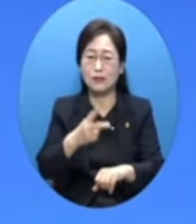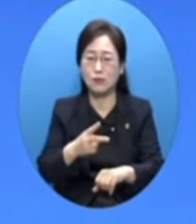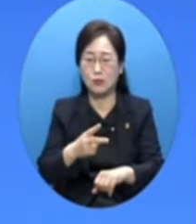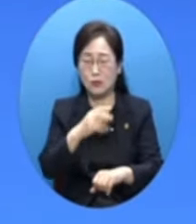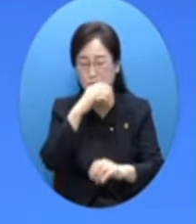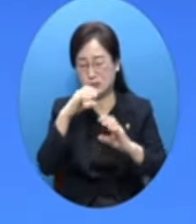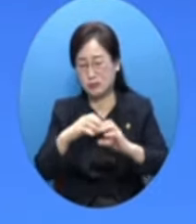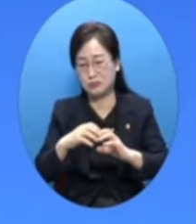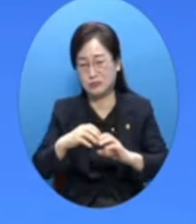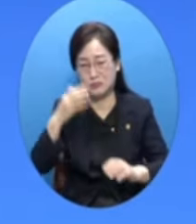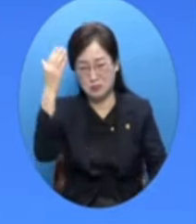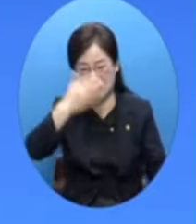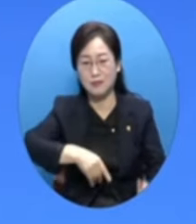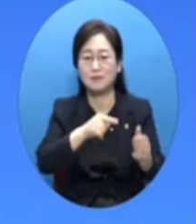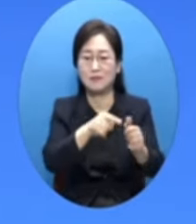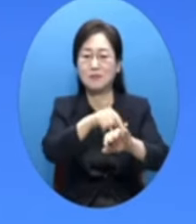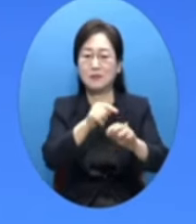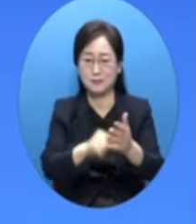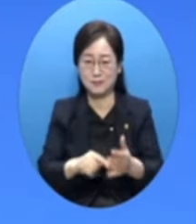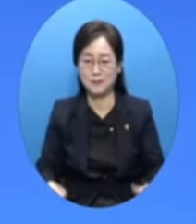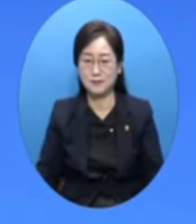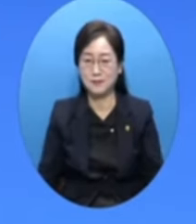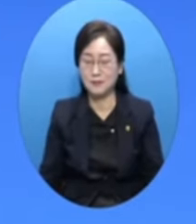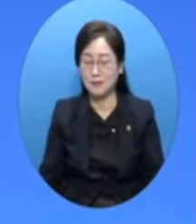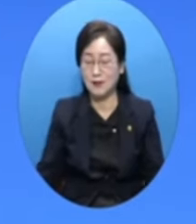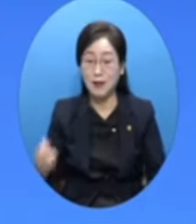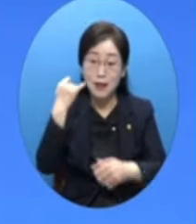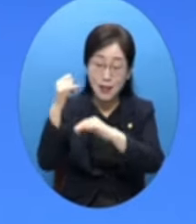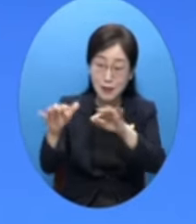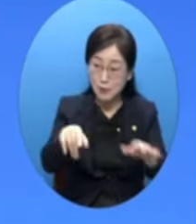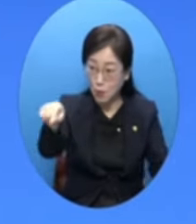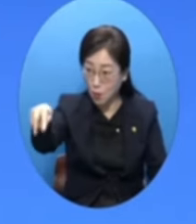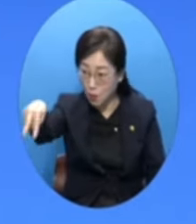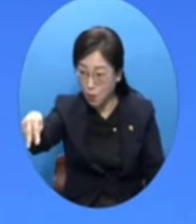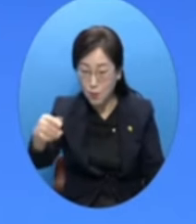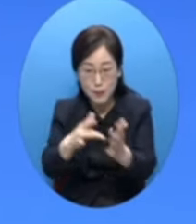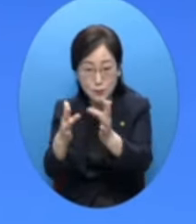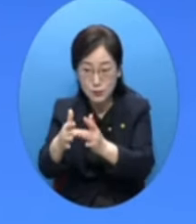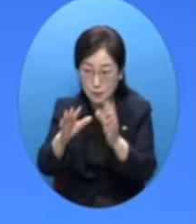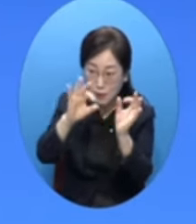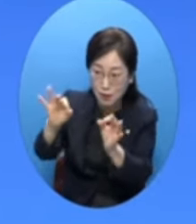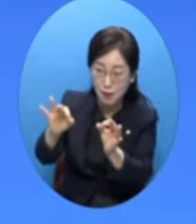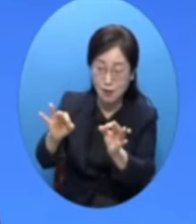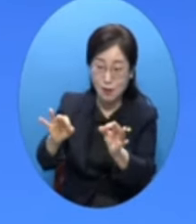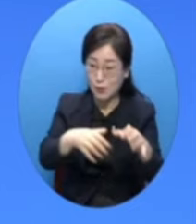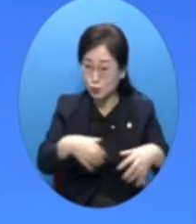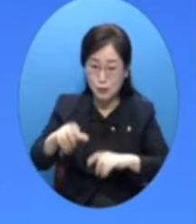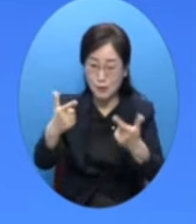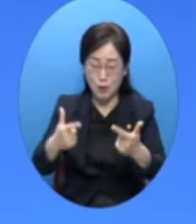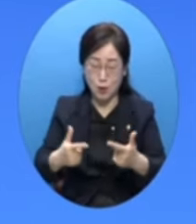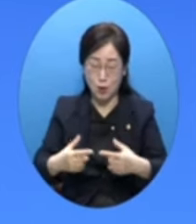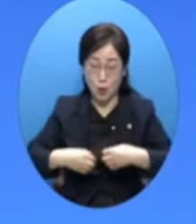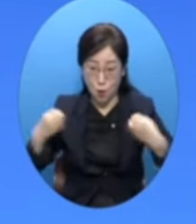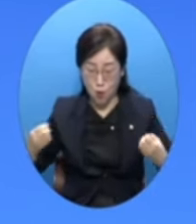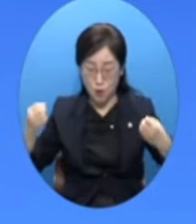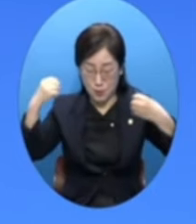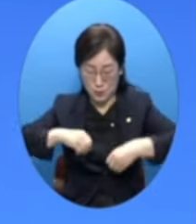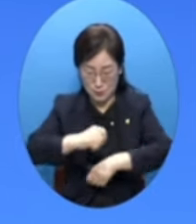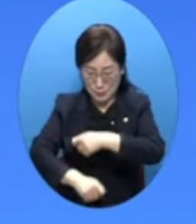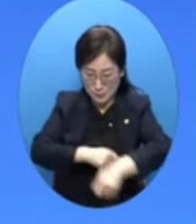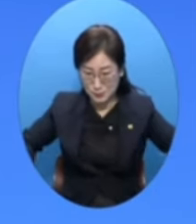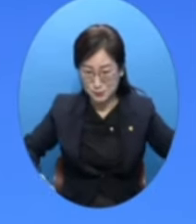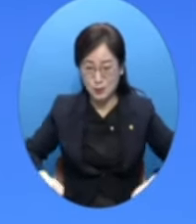제자였습니다. 예수님께서 해변가에 계신 것을 알고 주저하지 않고 겉옷을 벗고 있다 옷을 두르고 물